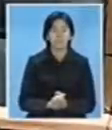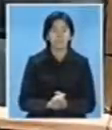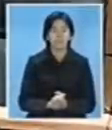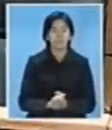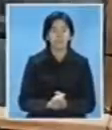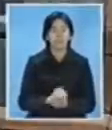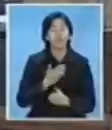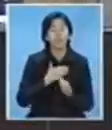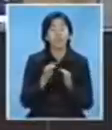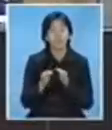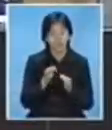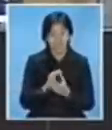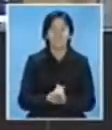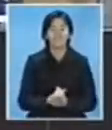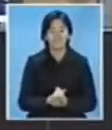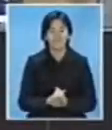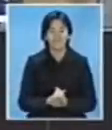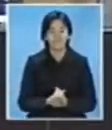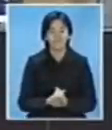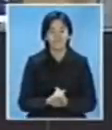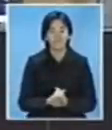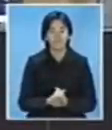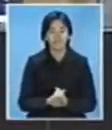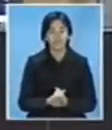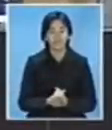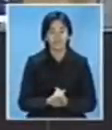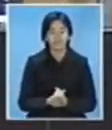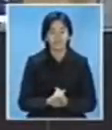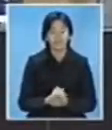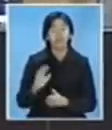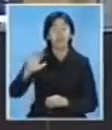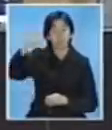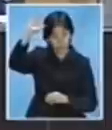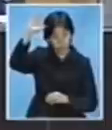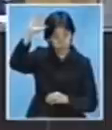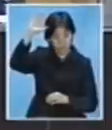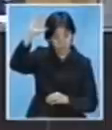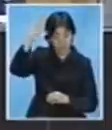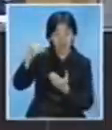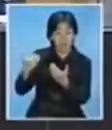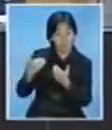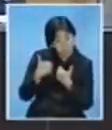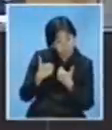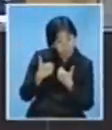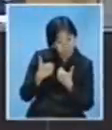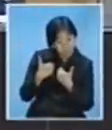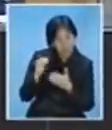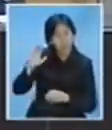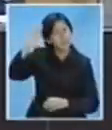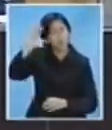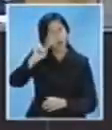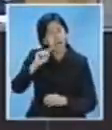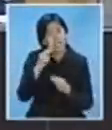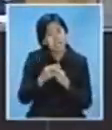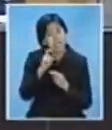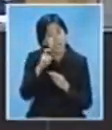คืออย่างนี้นะครับถ้าเผื่อว่าท่านประท้วงในเรื่องของพาดพิงหรือทำให้ท่าน